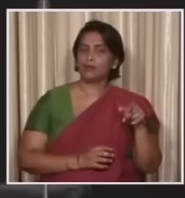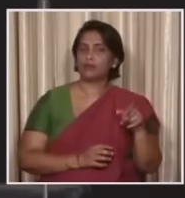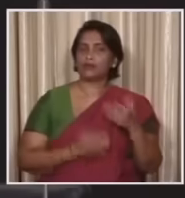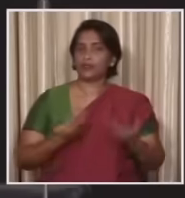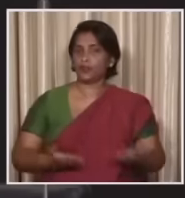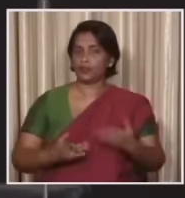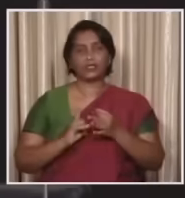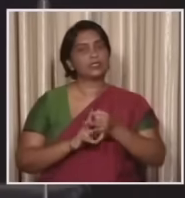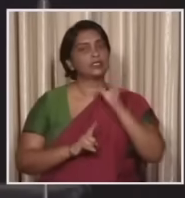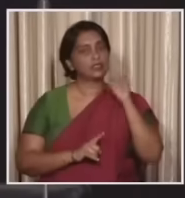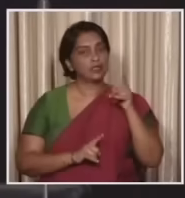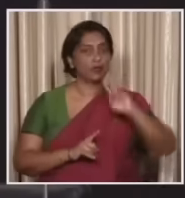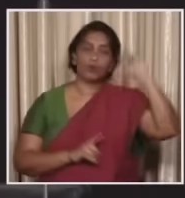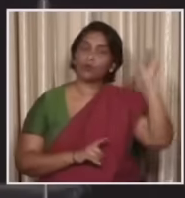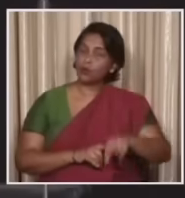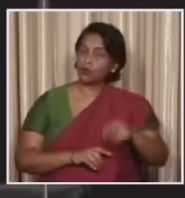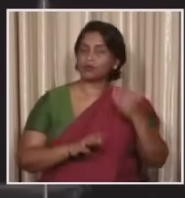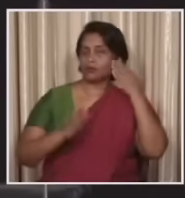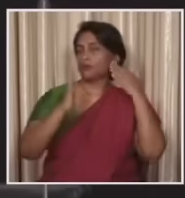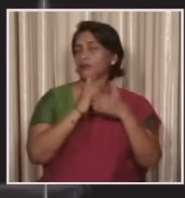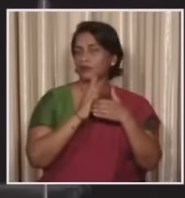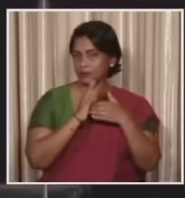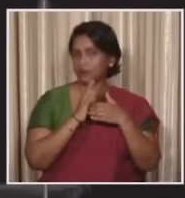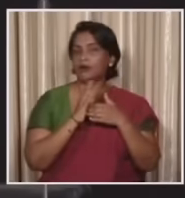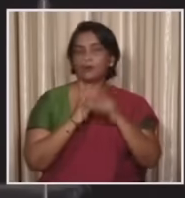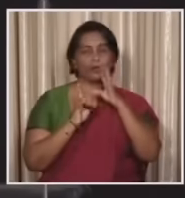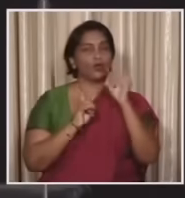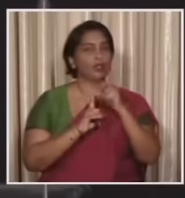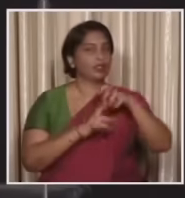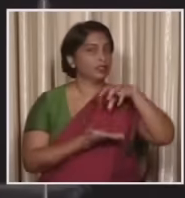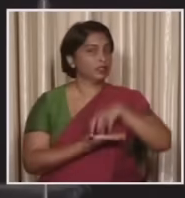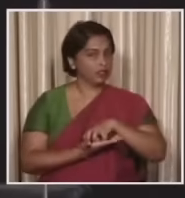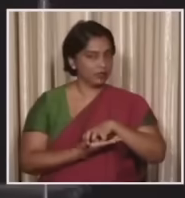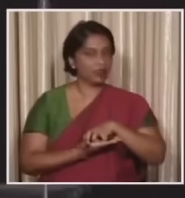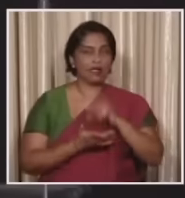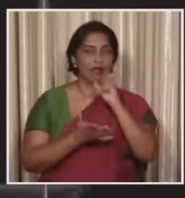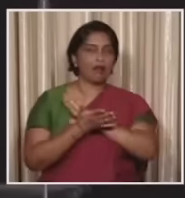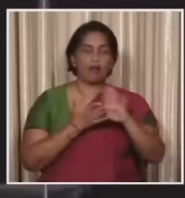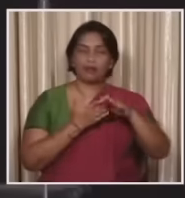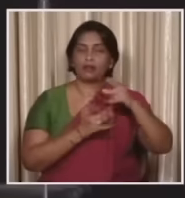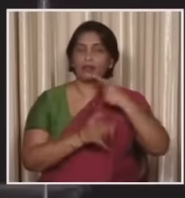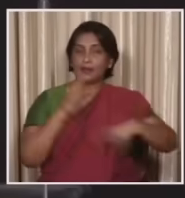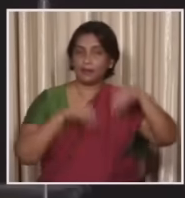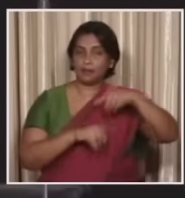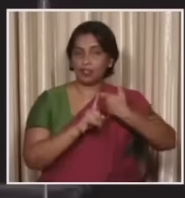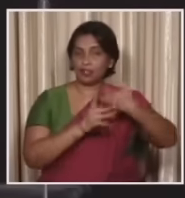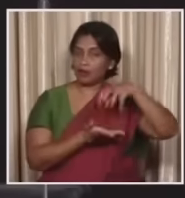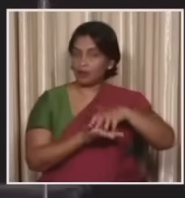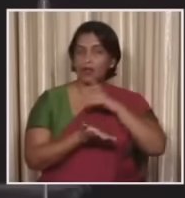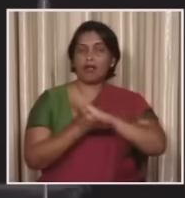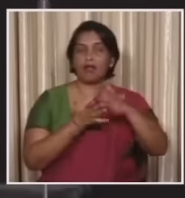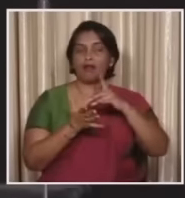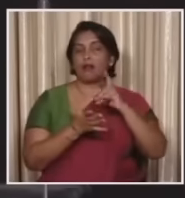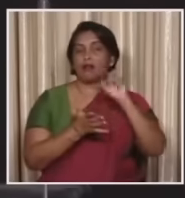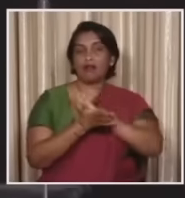වර්තමාන ජනාධිපතිතුමාගේ ජයග්‍රහණය සඳහා පුත්තලන් දිස්ත්‍රික්කයේ හලාවත මැතිවරණ කොට්ටාසේ හලාවත නගර